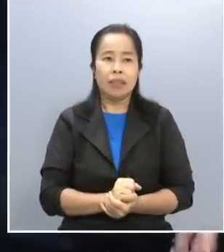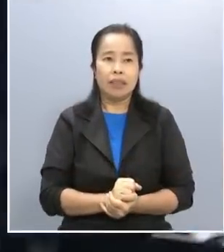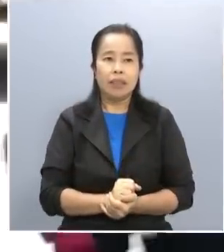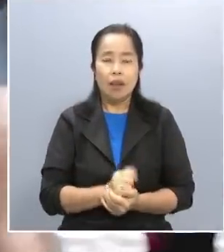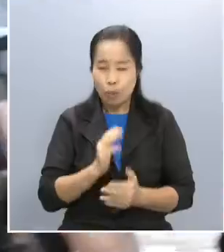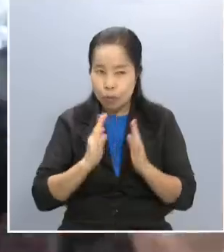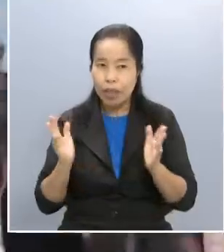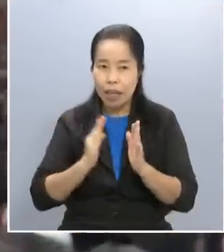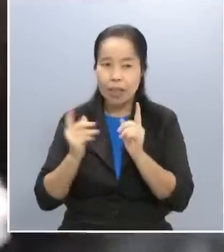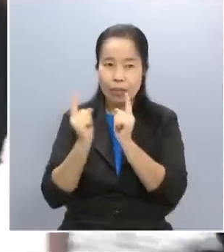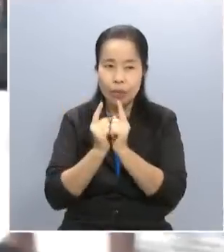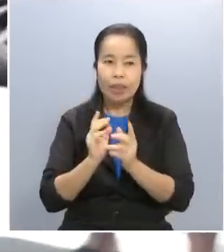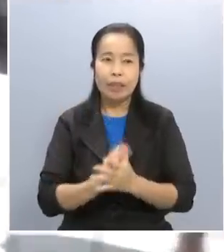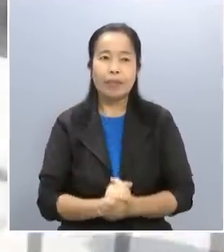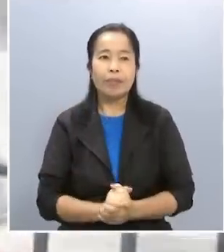ะคะเดี๋ยวเราคุยกัน